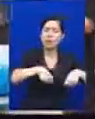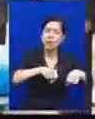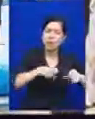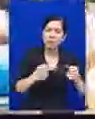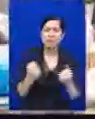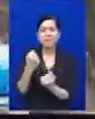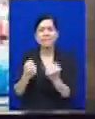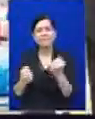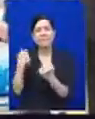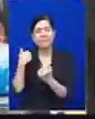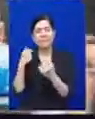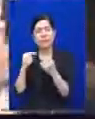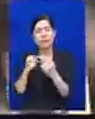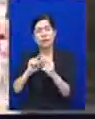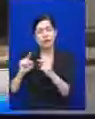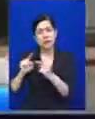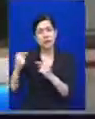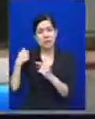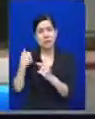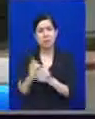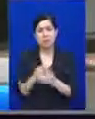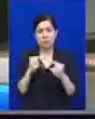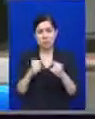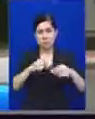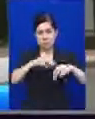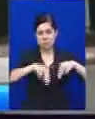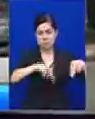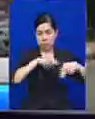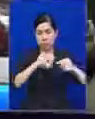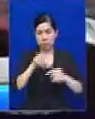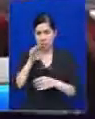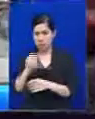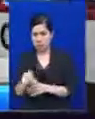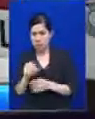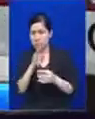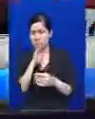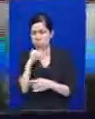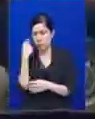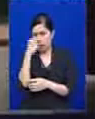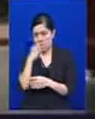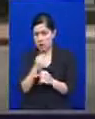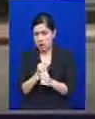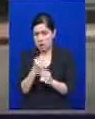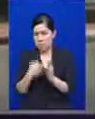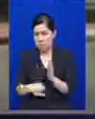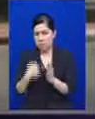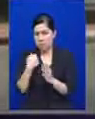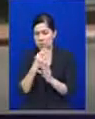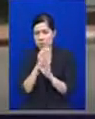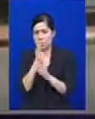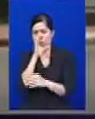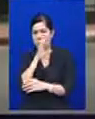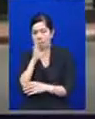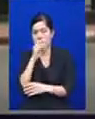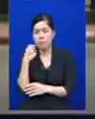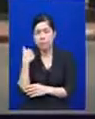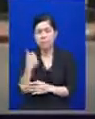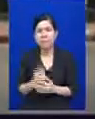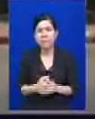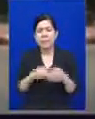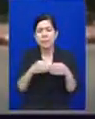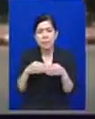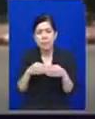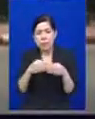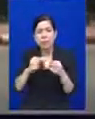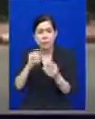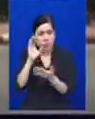ตามแนวชายแดนการตั้งจุดตรวจกวดขันจับกลุ่มผู้ขับขี่ขณะเมาสุรารวมถึงจัดชุดสืบสวนนอกเครื่องแบ